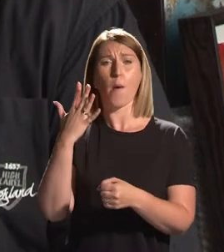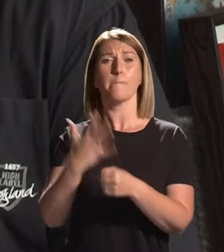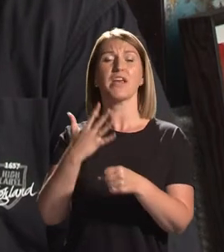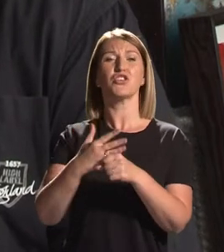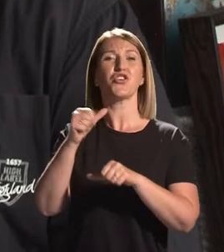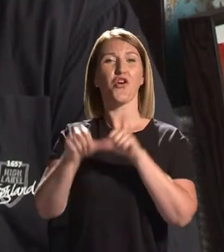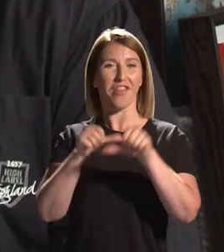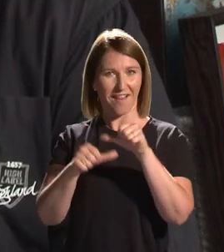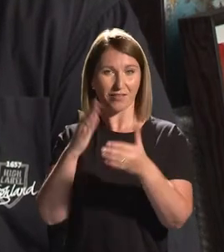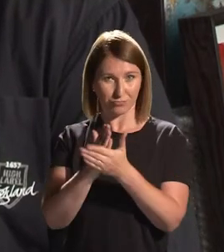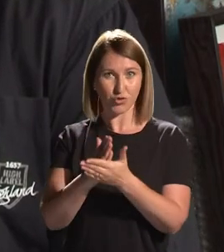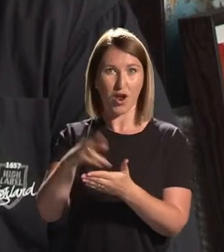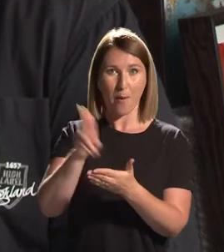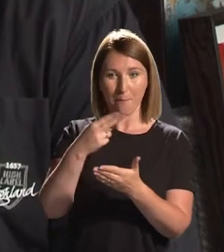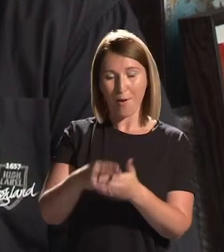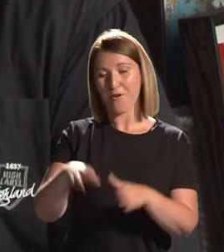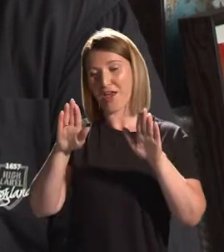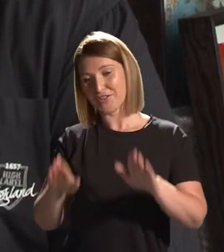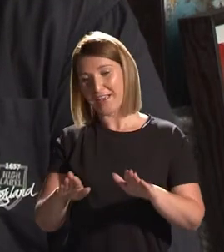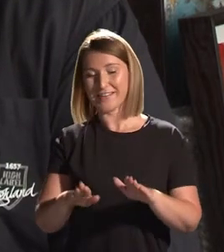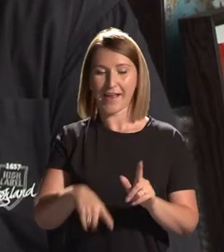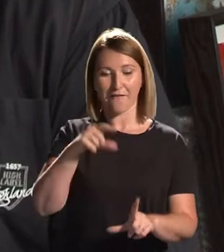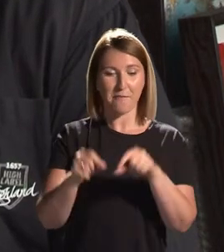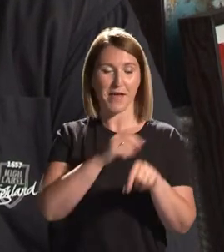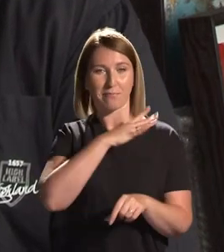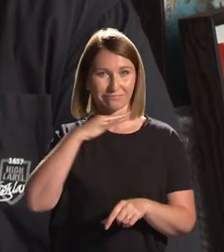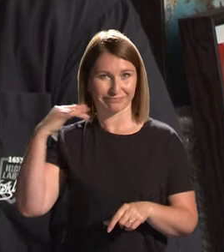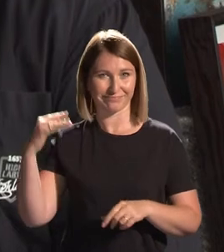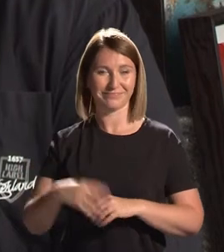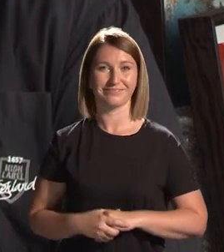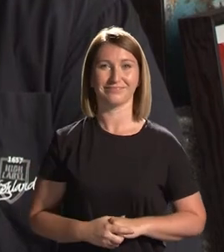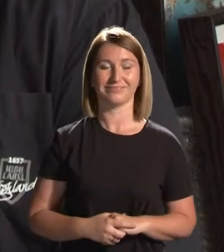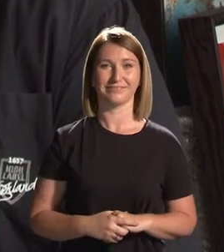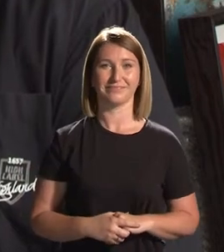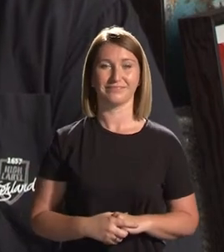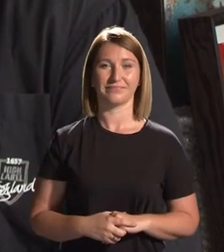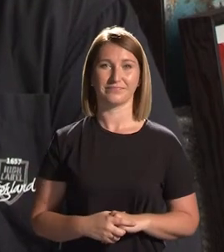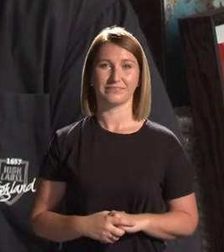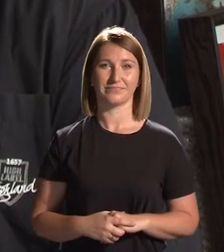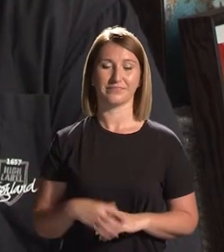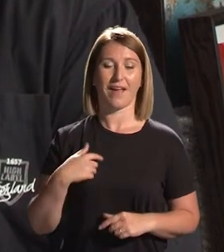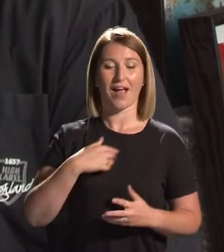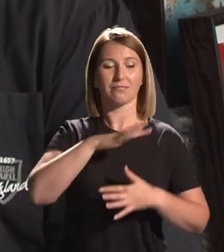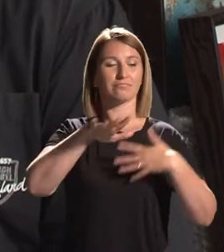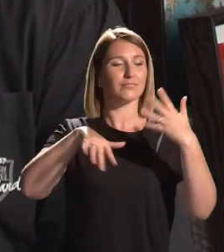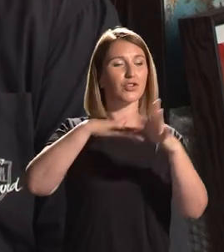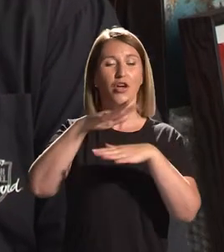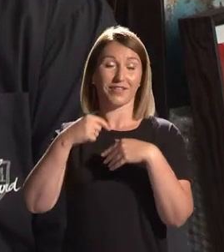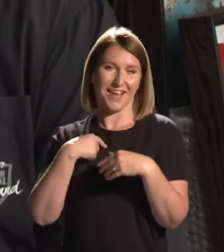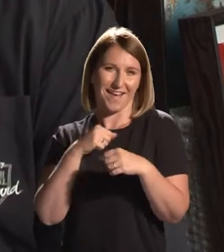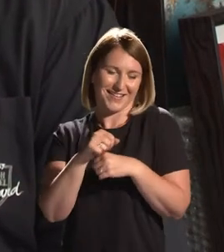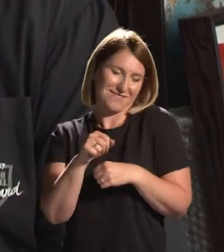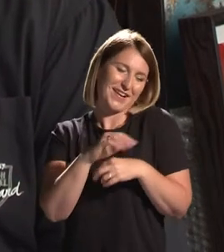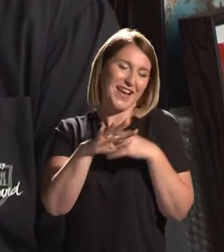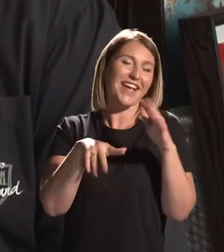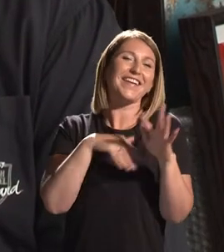prawie, jak siedzę i się babram w tych farbach w końcu. No, a to co czaruje, no bo jestem taki